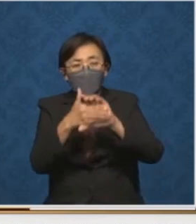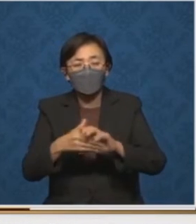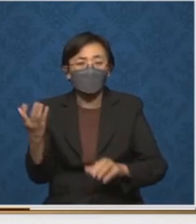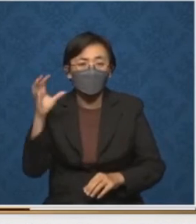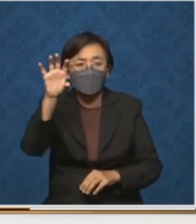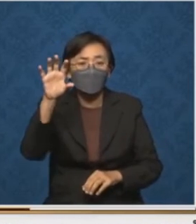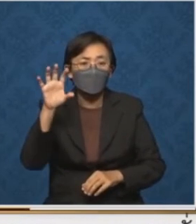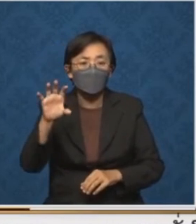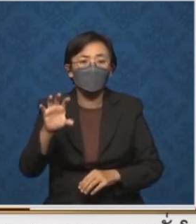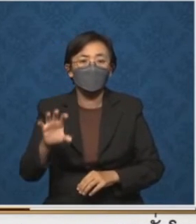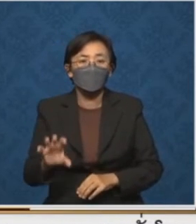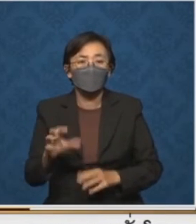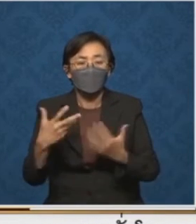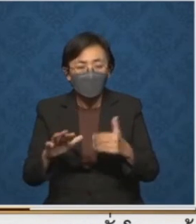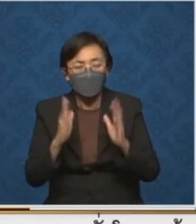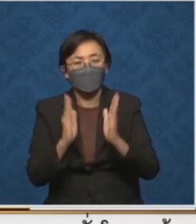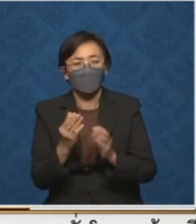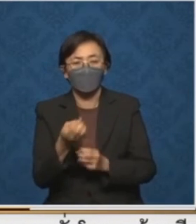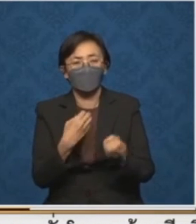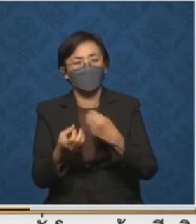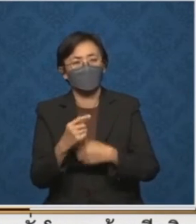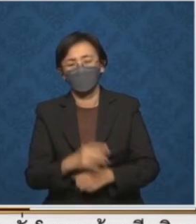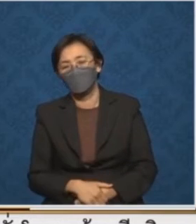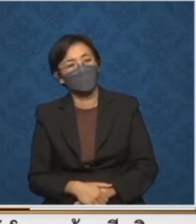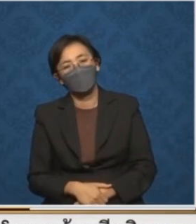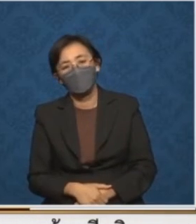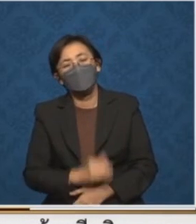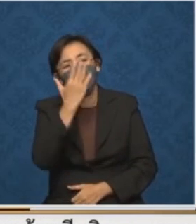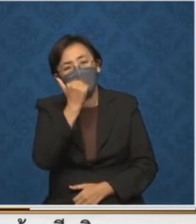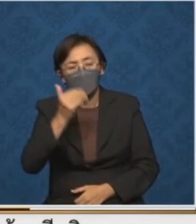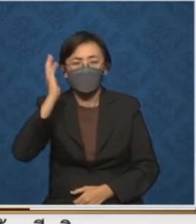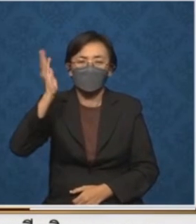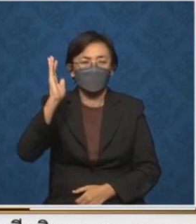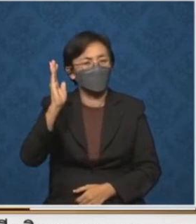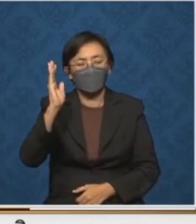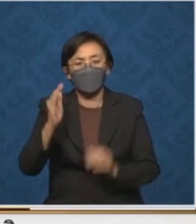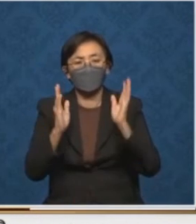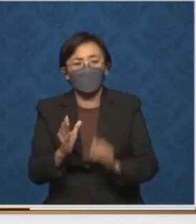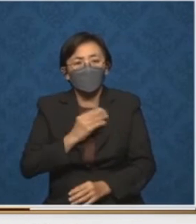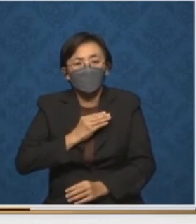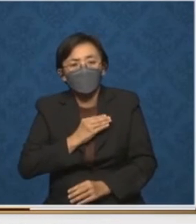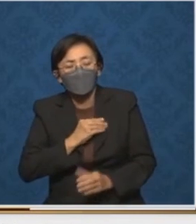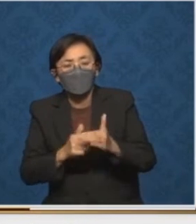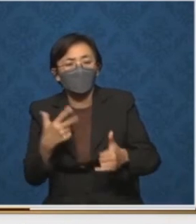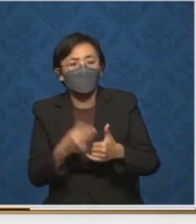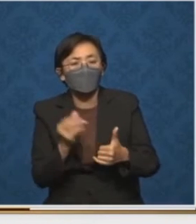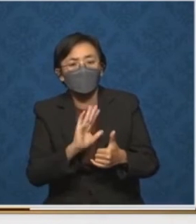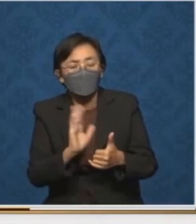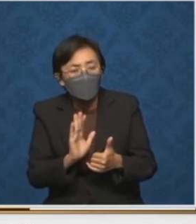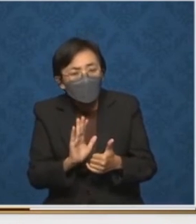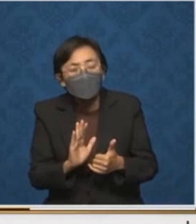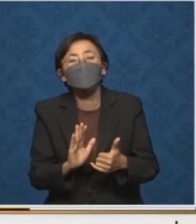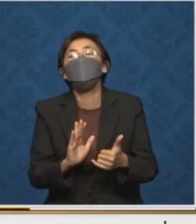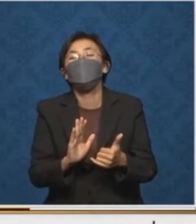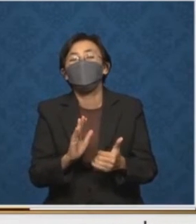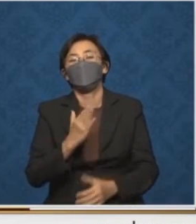เลยโวงการอันามายร Francก็มีการออกมาให้ความเห็นวาระวังนะฉีดวัซินควายแลอาจจะมปัญหานะก